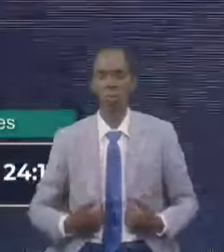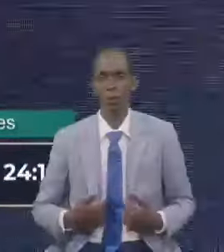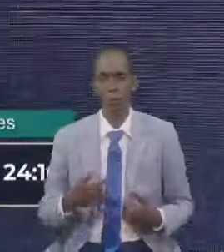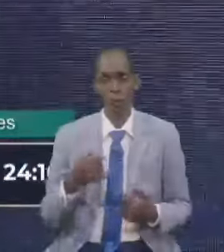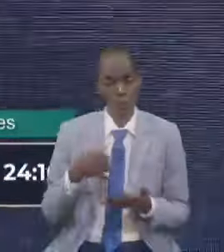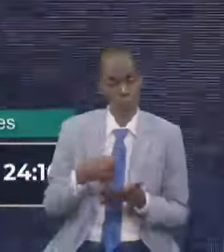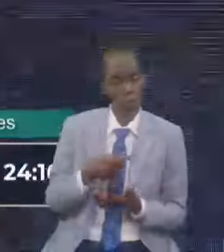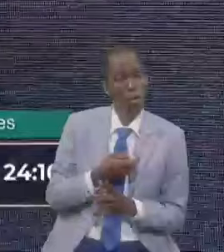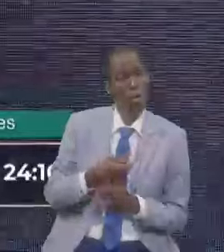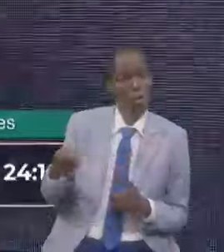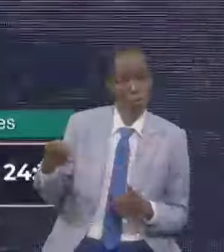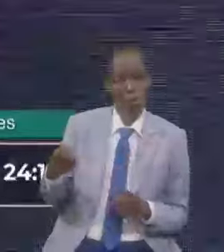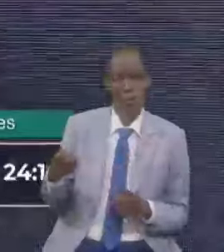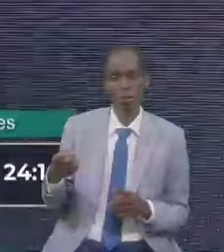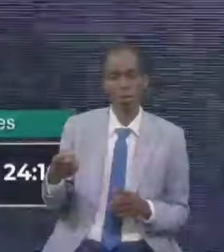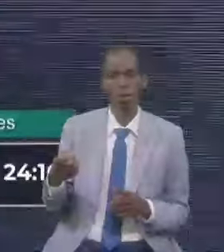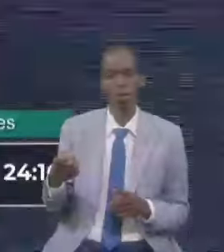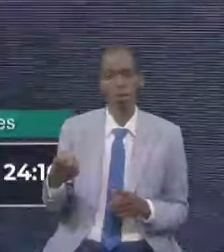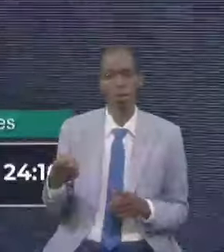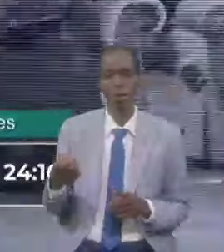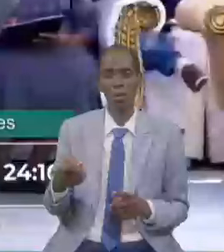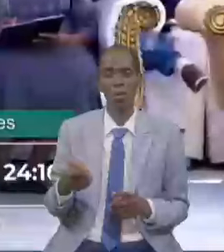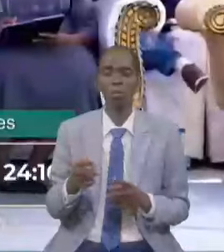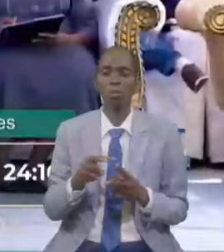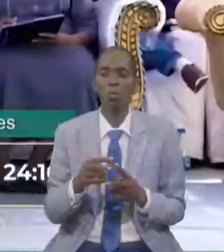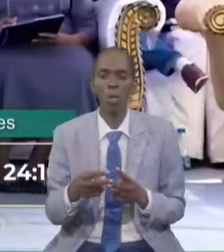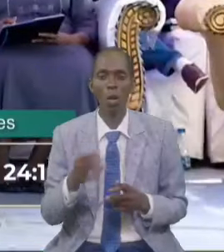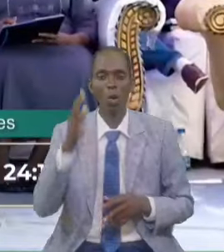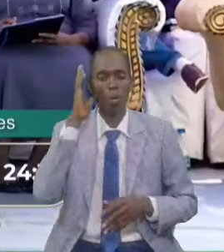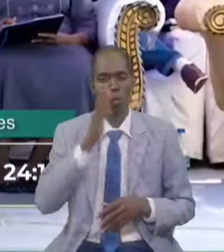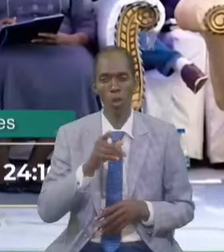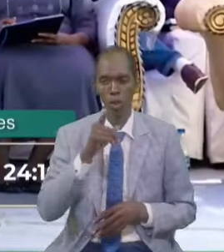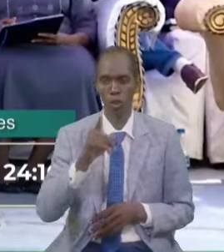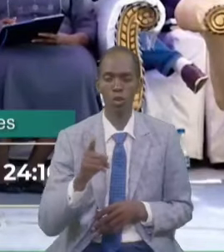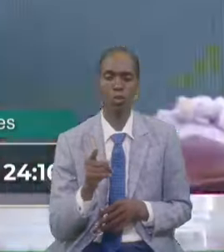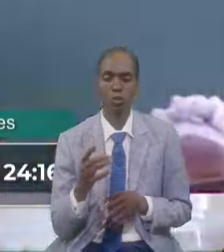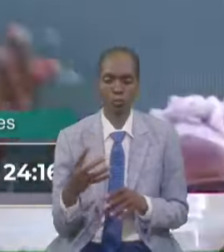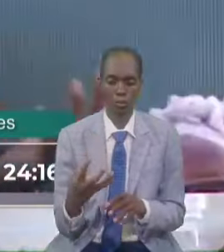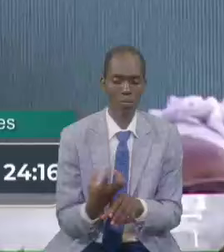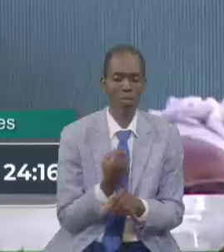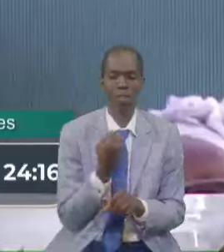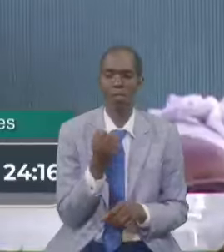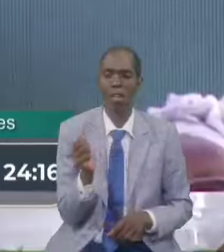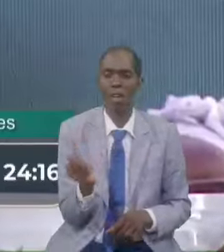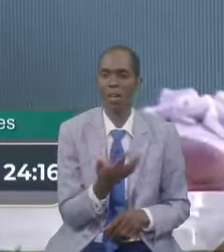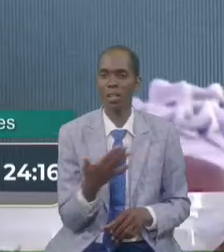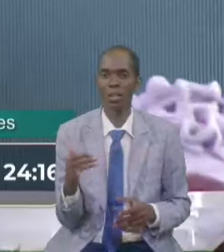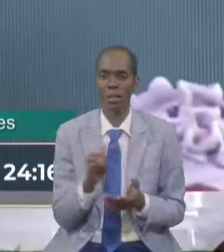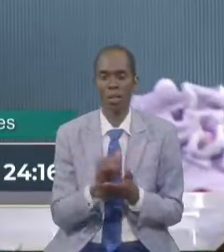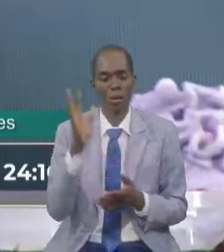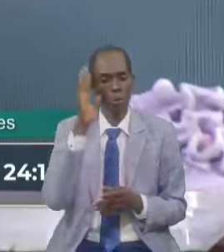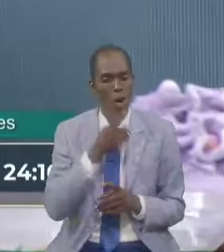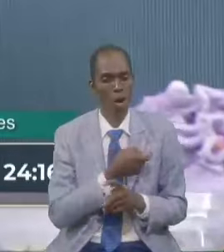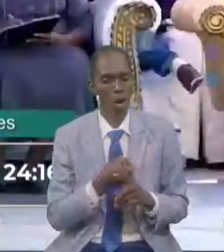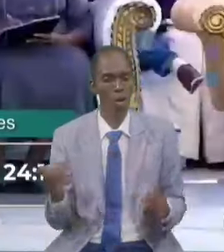గాయం చేస్తుంది, కాలుస్తుంది. Neither will you take anything that will hurt your conscience. Alage